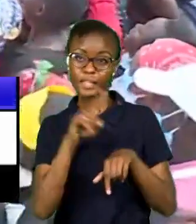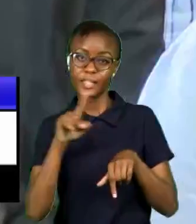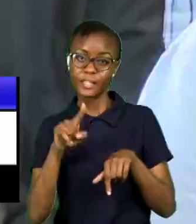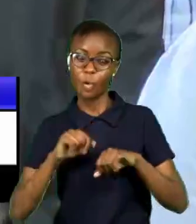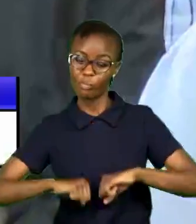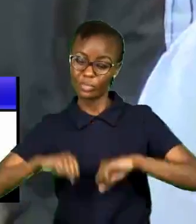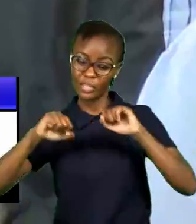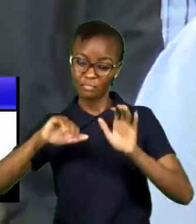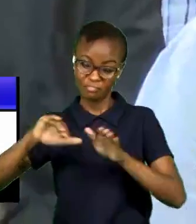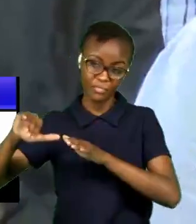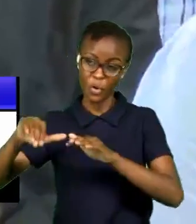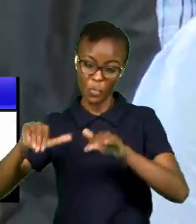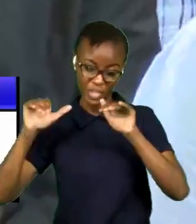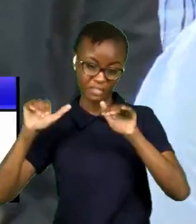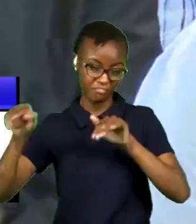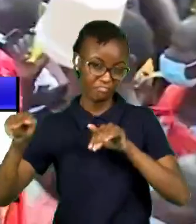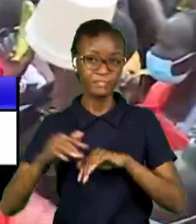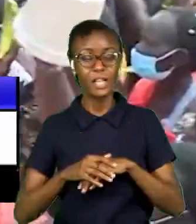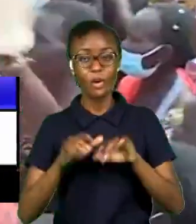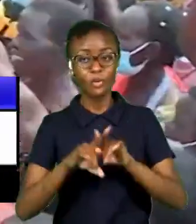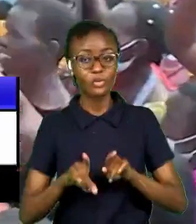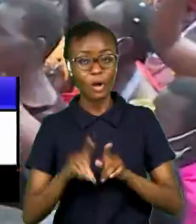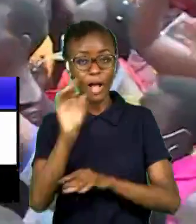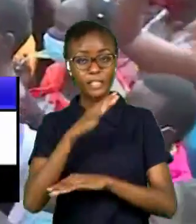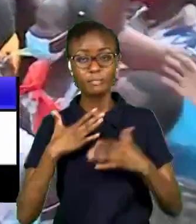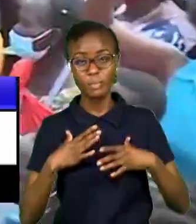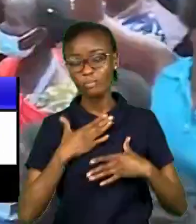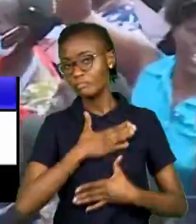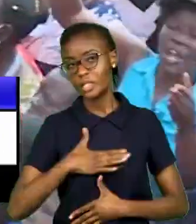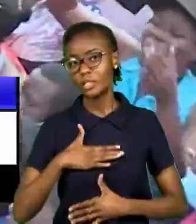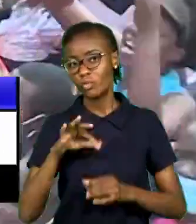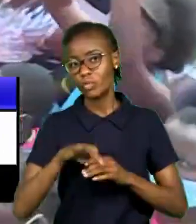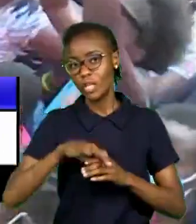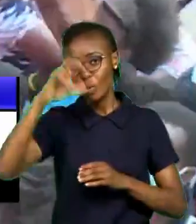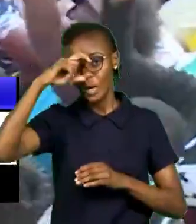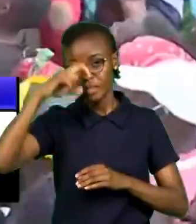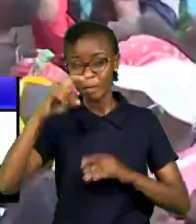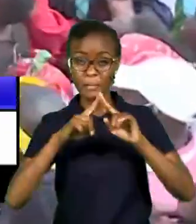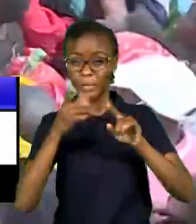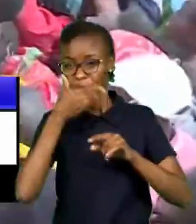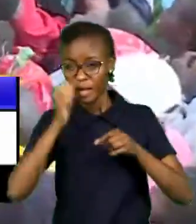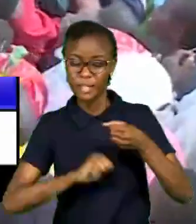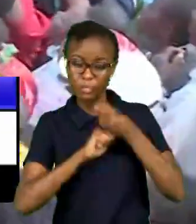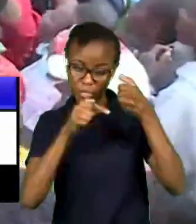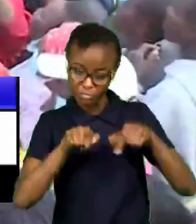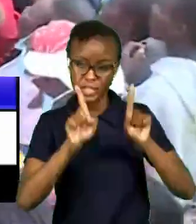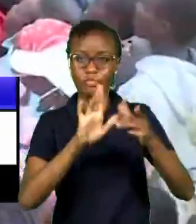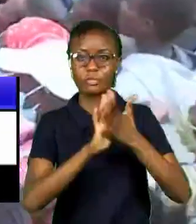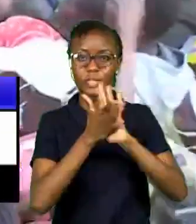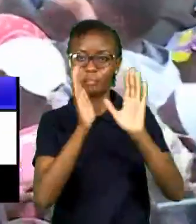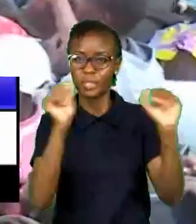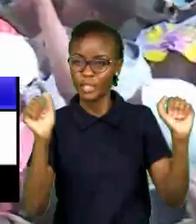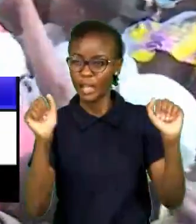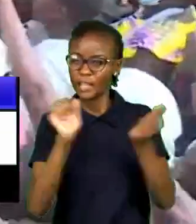wangoje. Ruto has pleaded with Kenyans to vote wisely and rally behind him in the 2022 polls. Mambo ya kubadilisha katiba